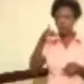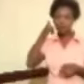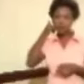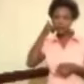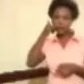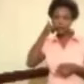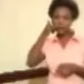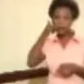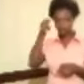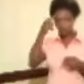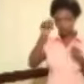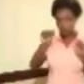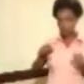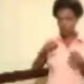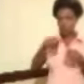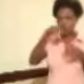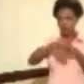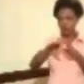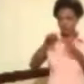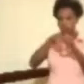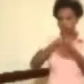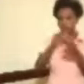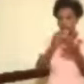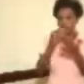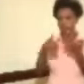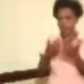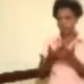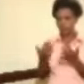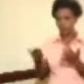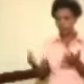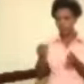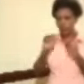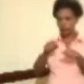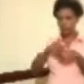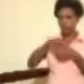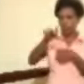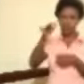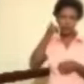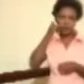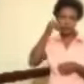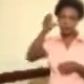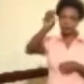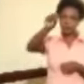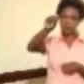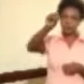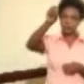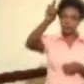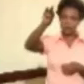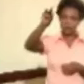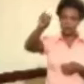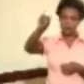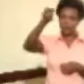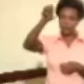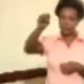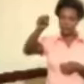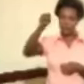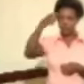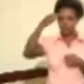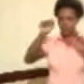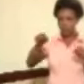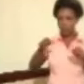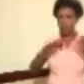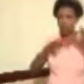téléphone pour yo participer. Yo pral voter par SMS et pour chaque candidat. Alors yo pral surtout voter pour chaque candidat qui d'après